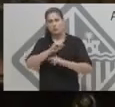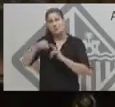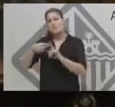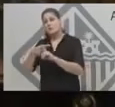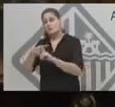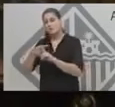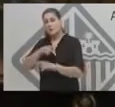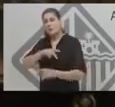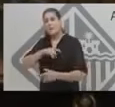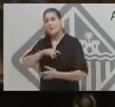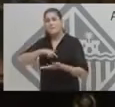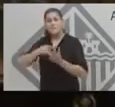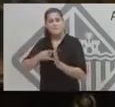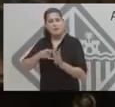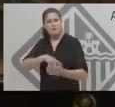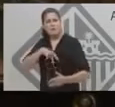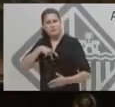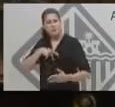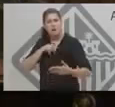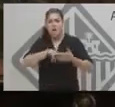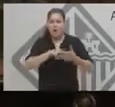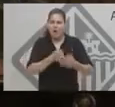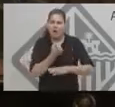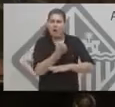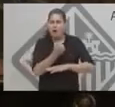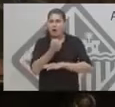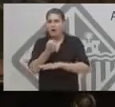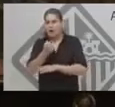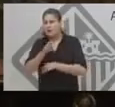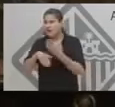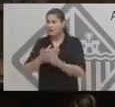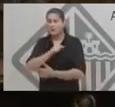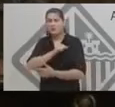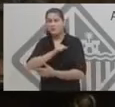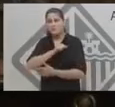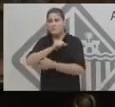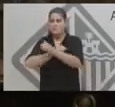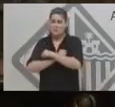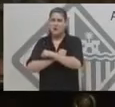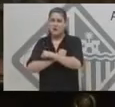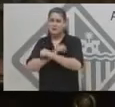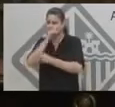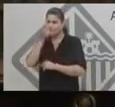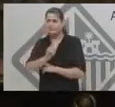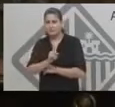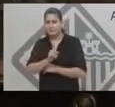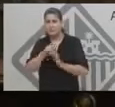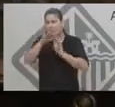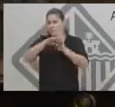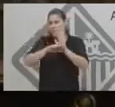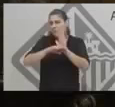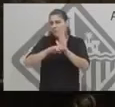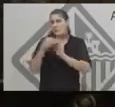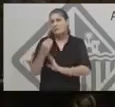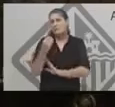pla general. Més ajudes per lloguer, sense oblidar l'esforç per seguir reduint les llistes de l'atur. Però, sobretot, una de les mesures que pot fer front a aquesta emergència